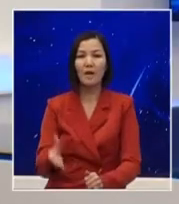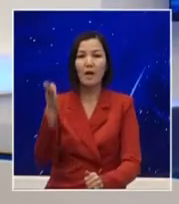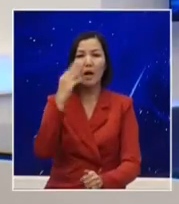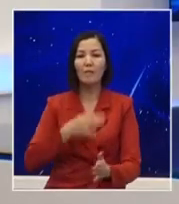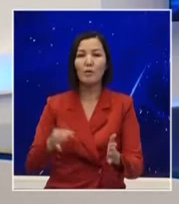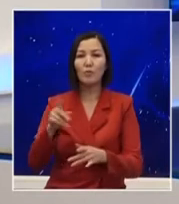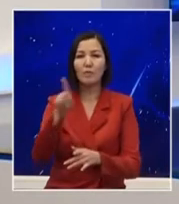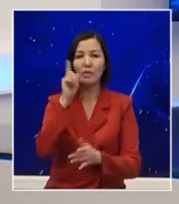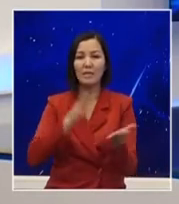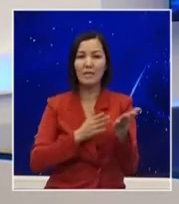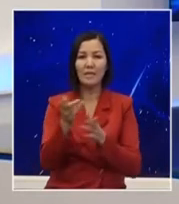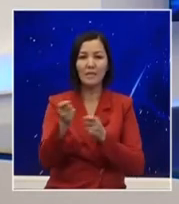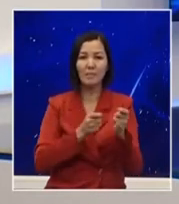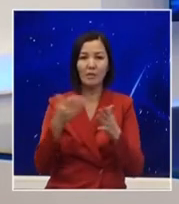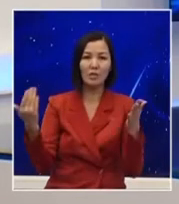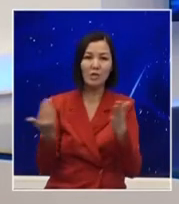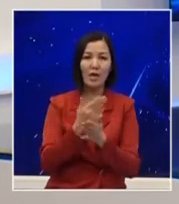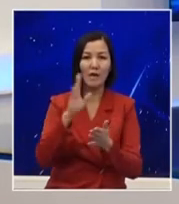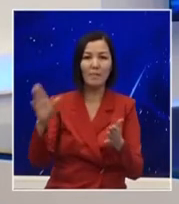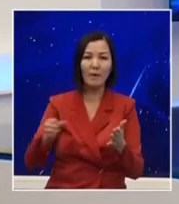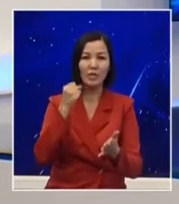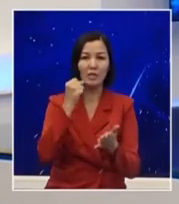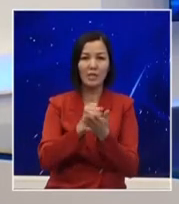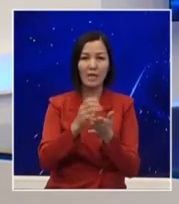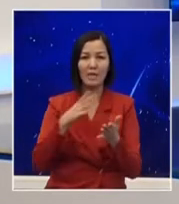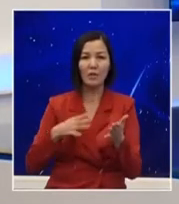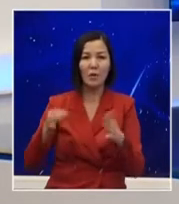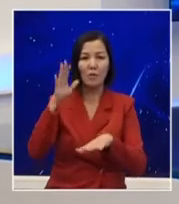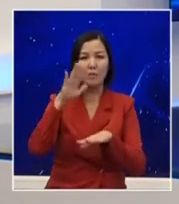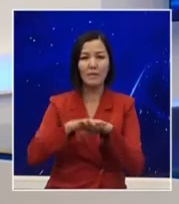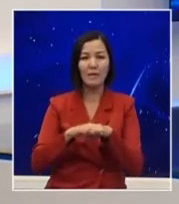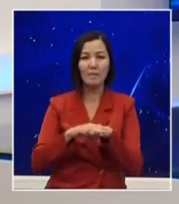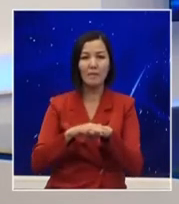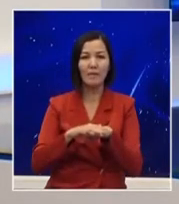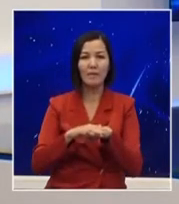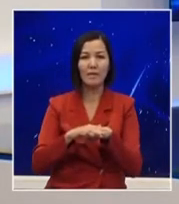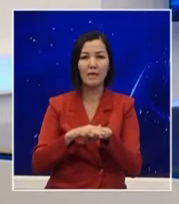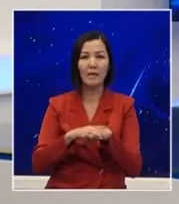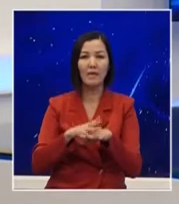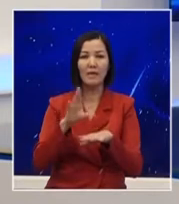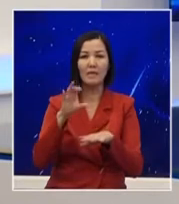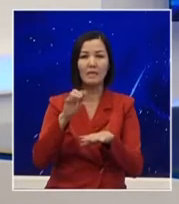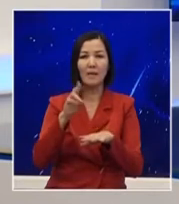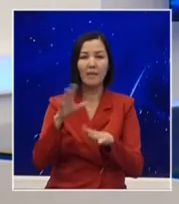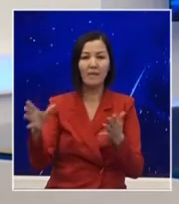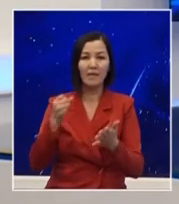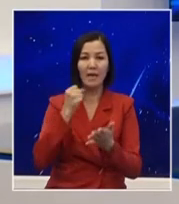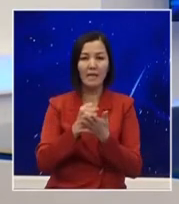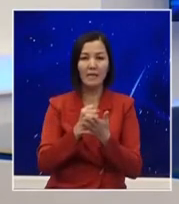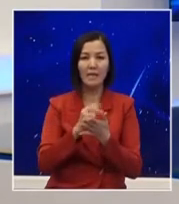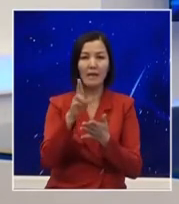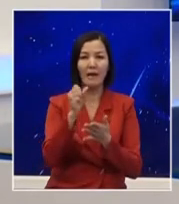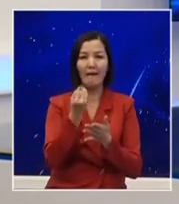Алматы облыстық жастар саясаты басқармасына жаңа басшы келді. Облыс әкімінің өкімімен Елдар Сапаров тағайындалды.